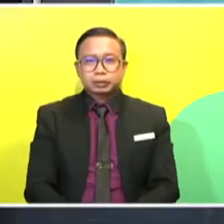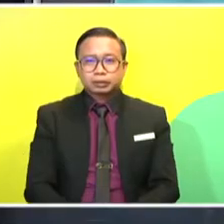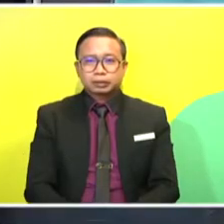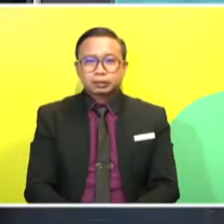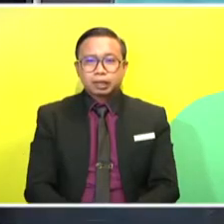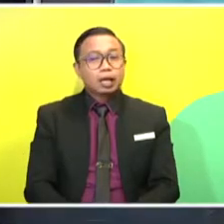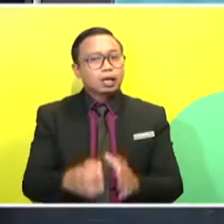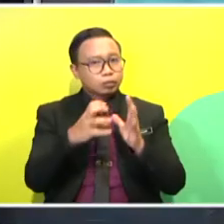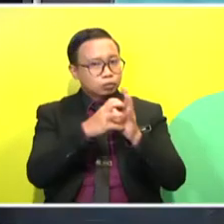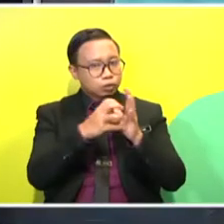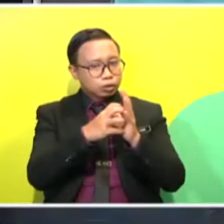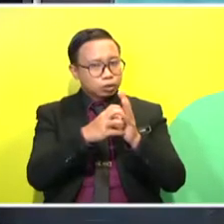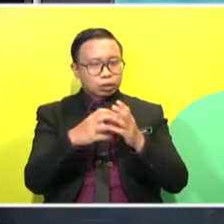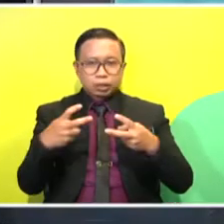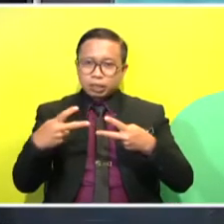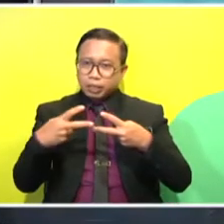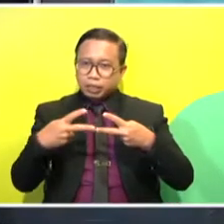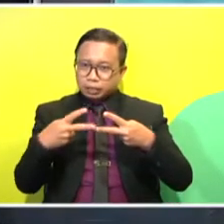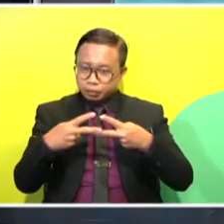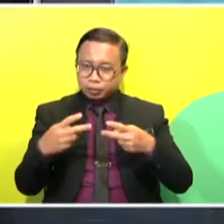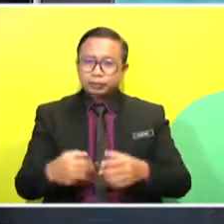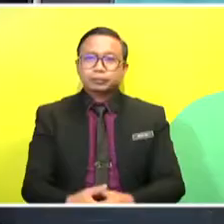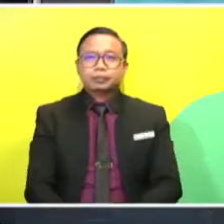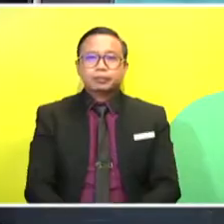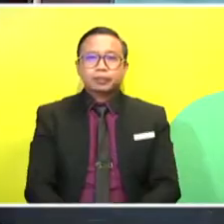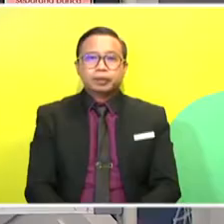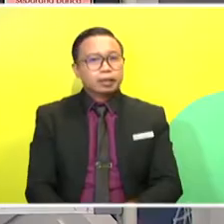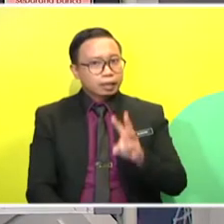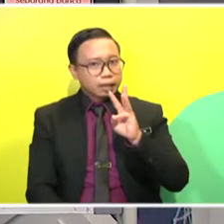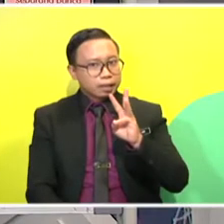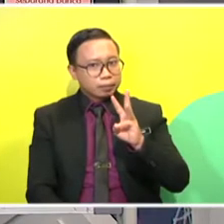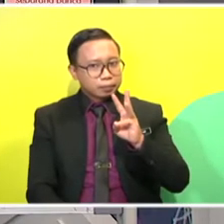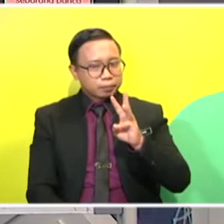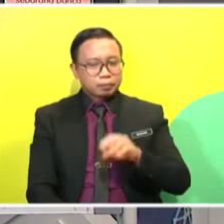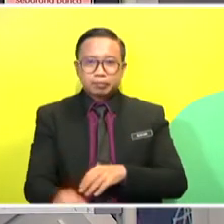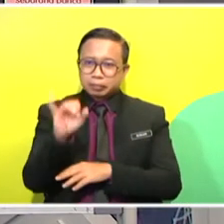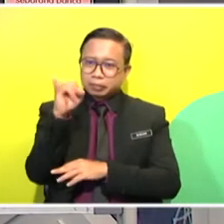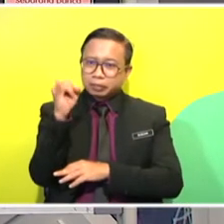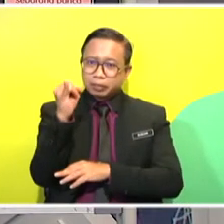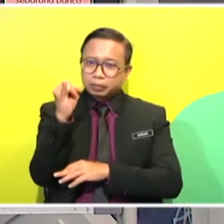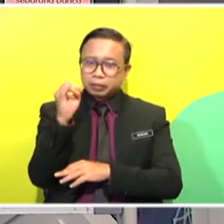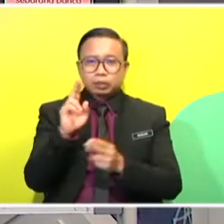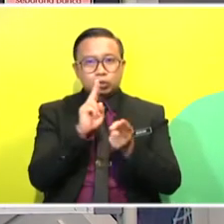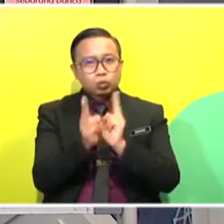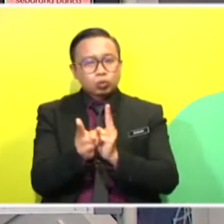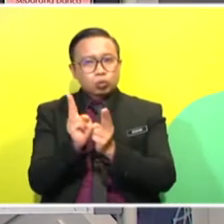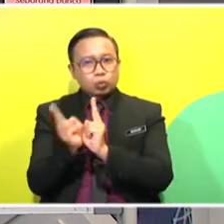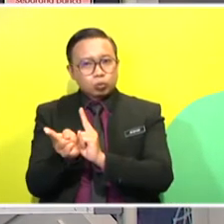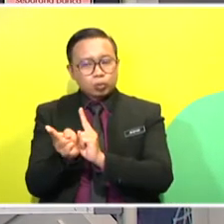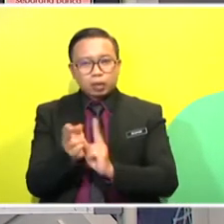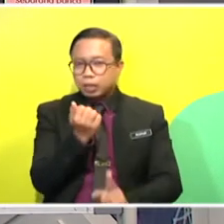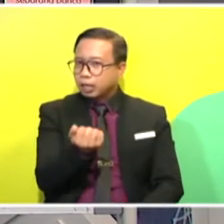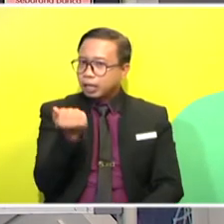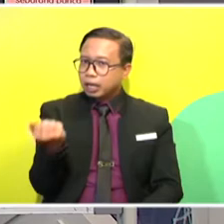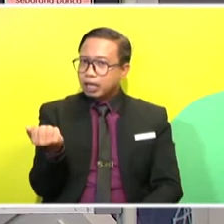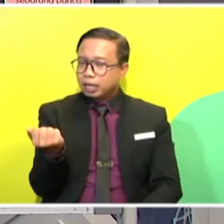sebarang punca elektrik. Yeah, betul cikgu? Betul. Ya. Dan yang keenam, dilarang mengubah